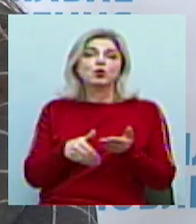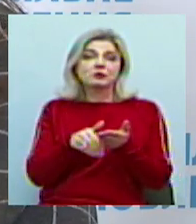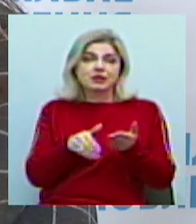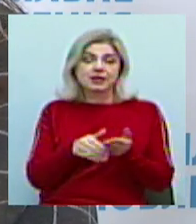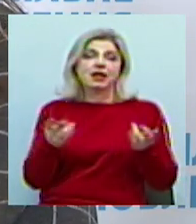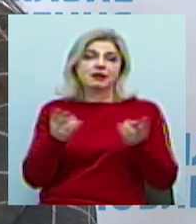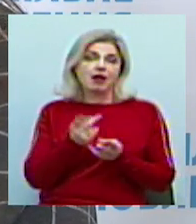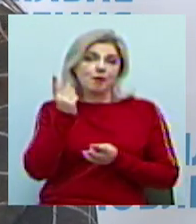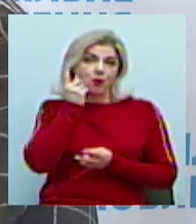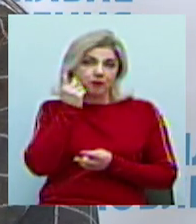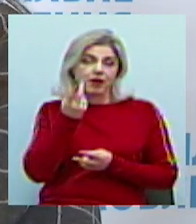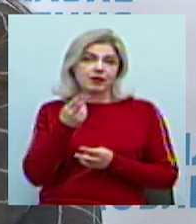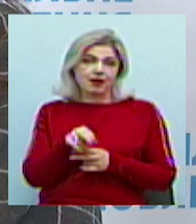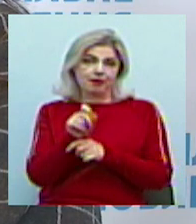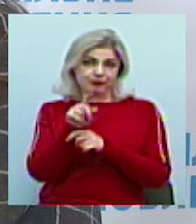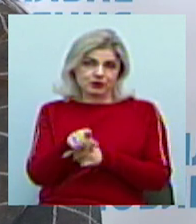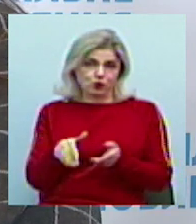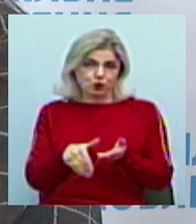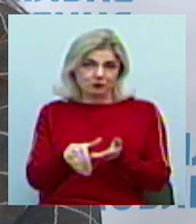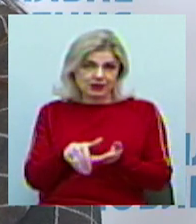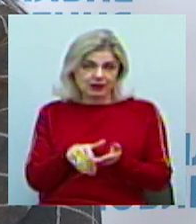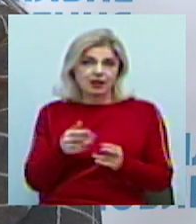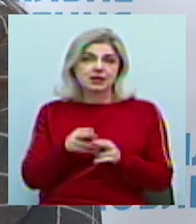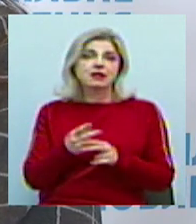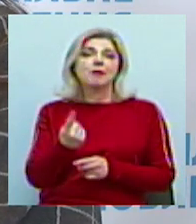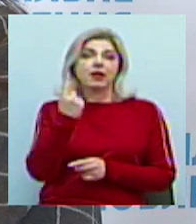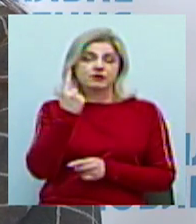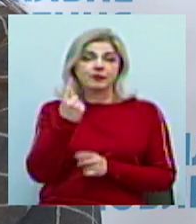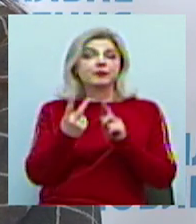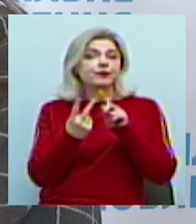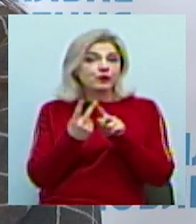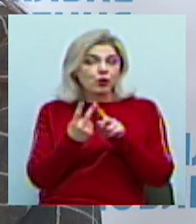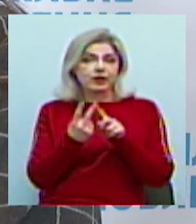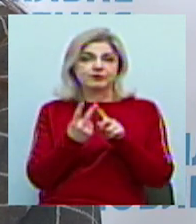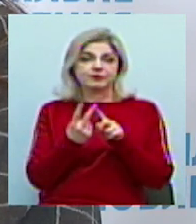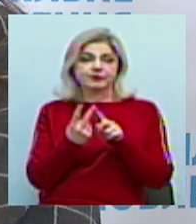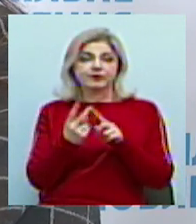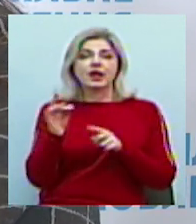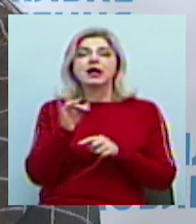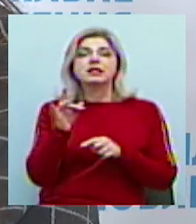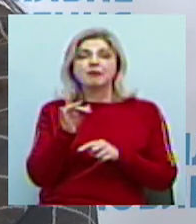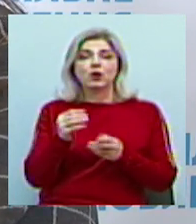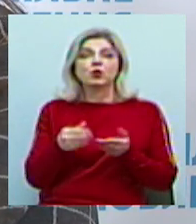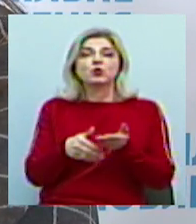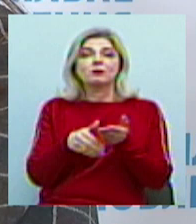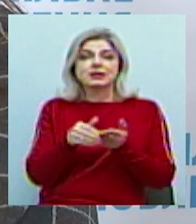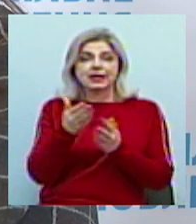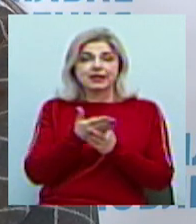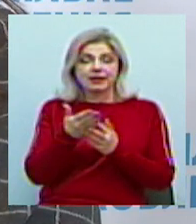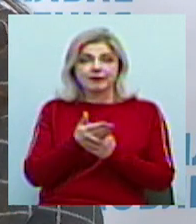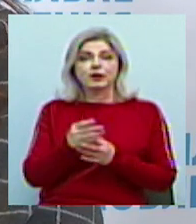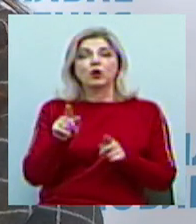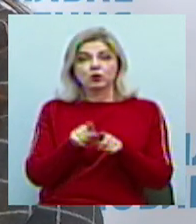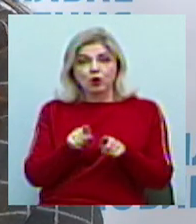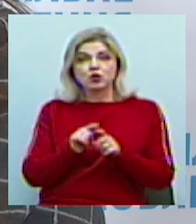мобільний телефон для призначення субсидій. Тобто, це такий перший момент. Другий момент щодо розміру субсидій, звичайно, можна звертатися до управлінь